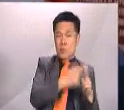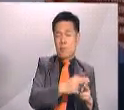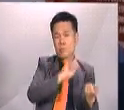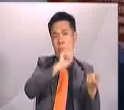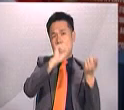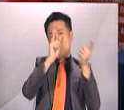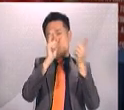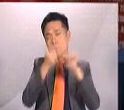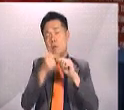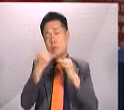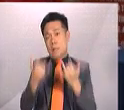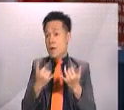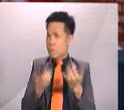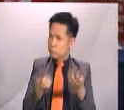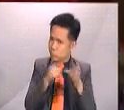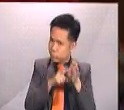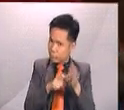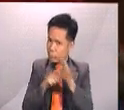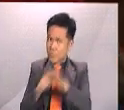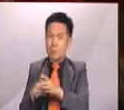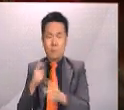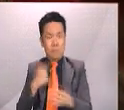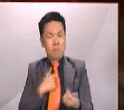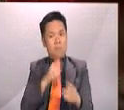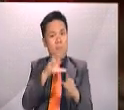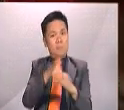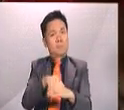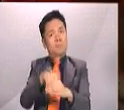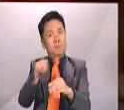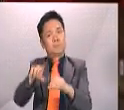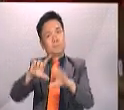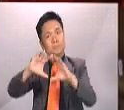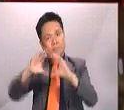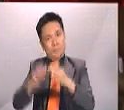FC, turut memikat hatinya untuk menyertai pasukan berkenaan.